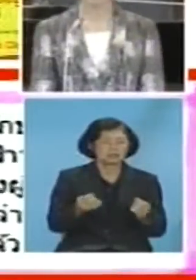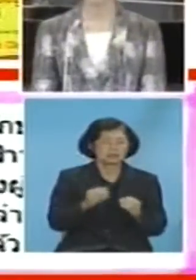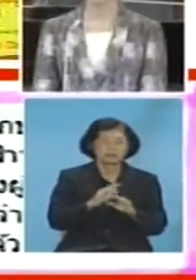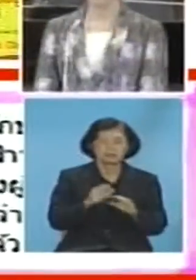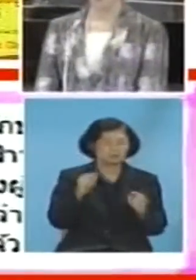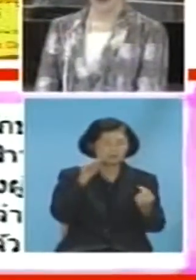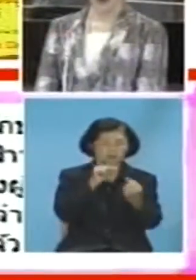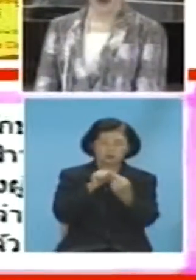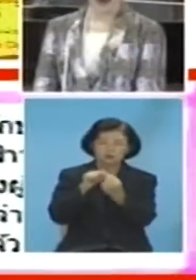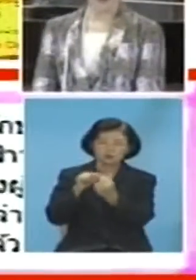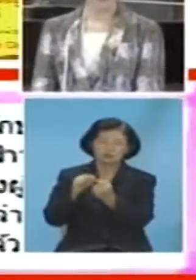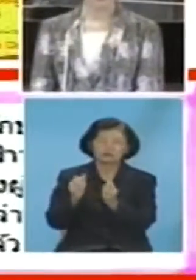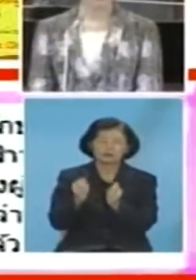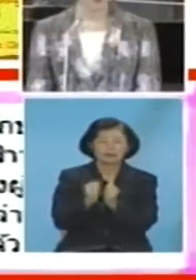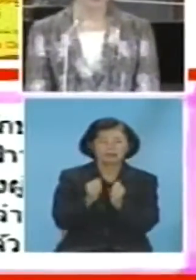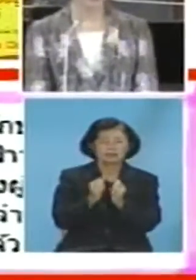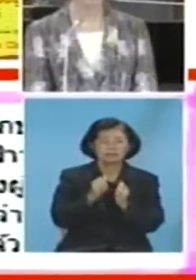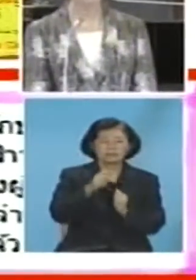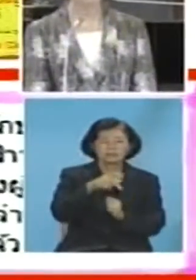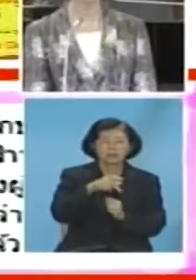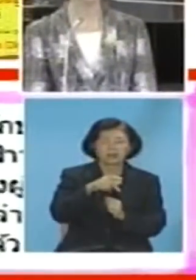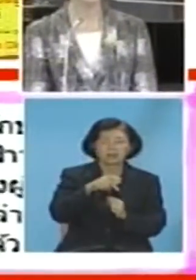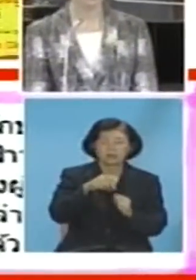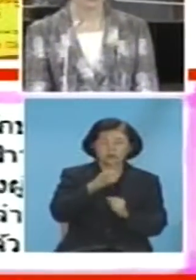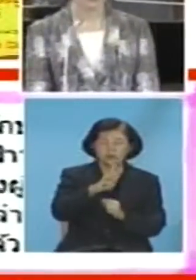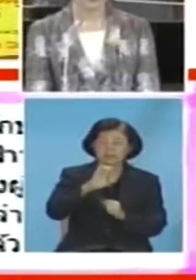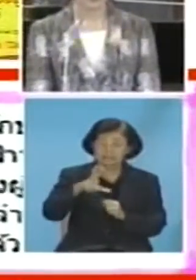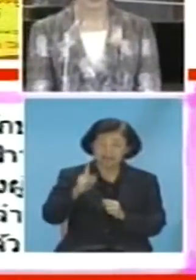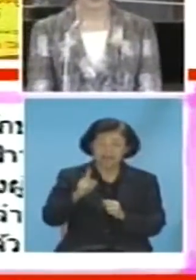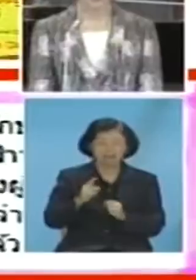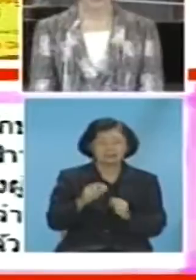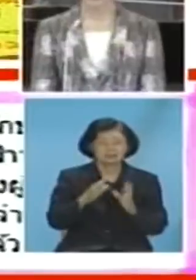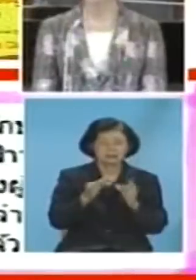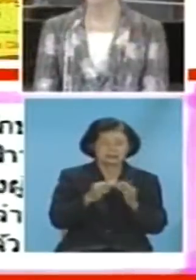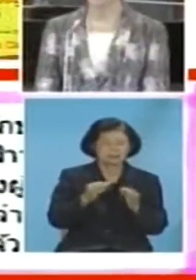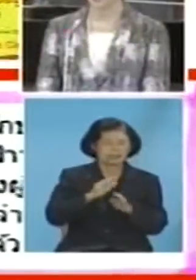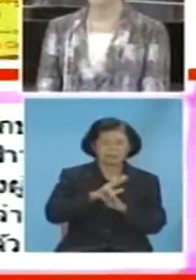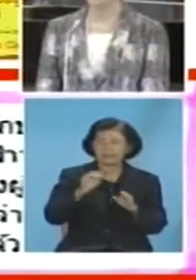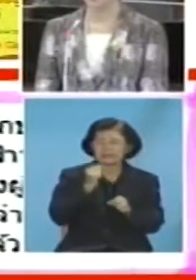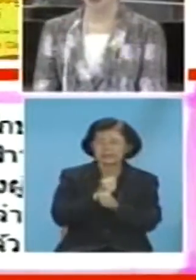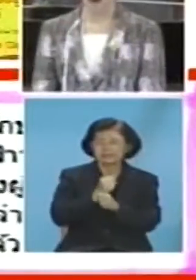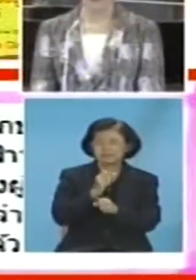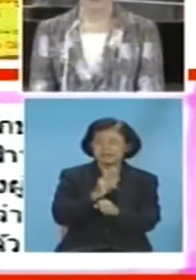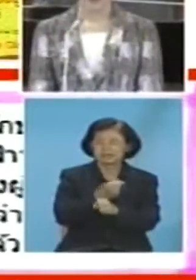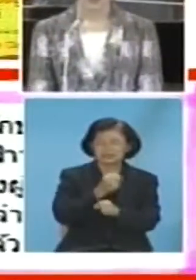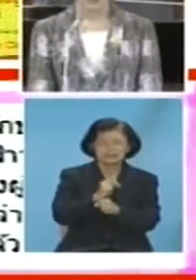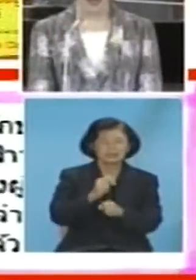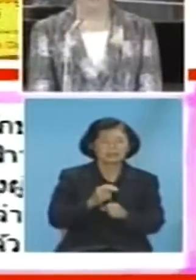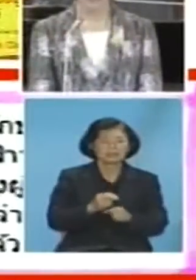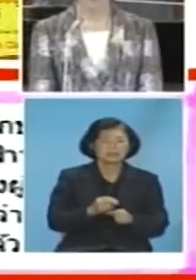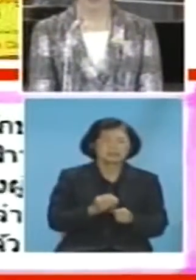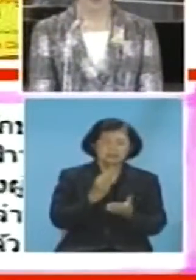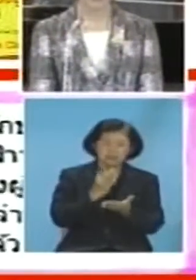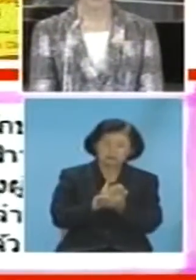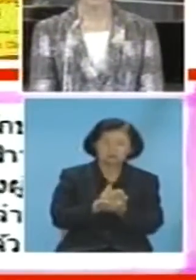ยตรงของผู้กล่าวหาเพราะที่เรากล่าวหาคือการละเว้นการปฏิบัติหน้าที่มิชอบแม้มี